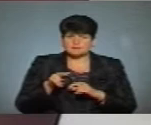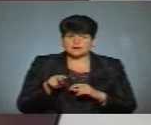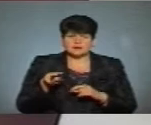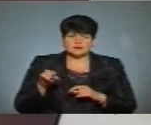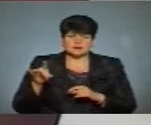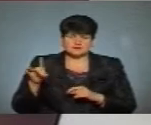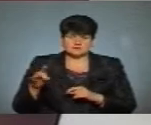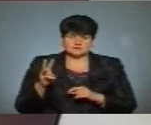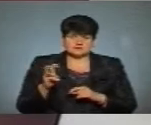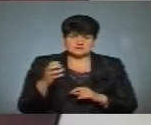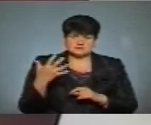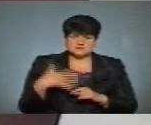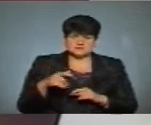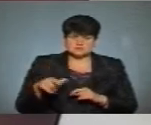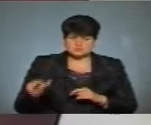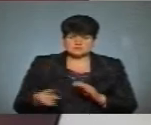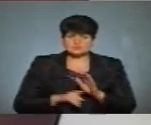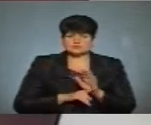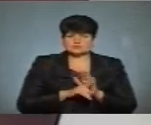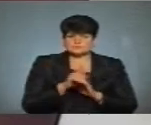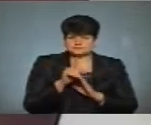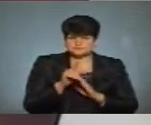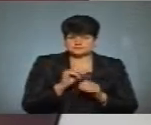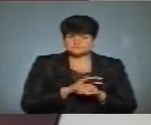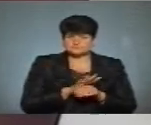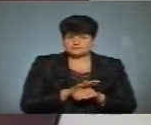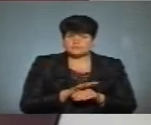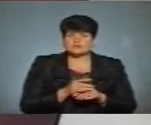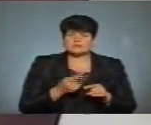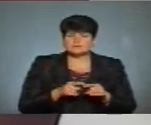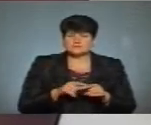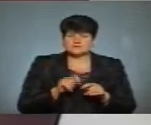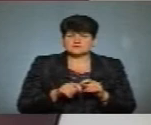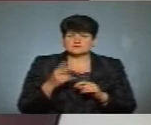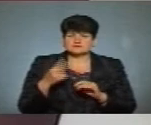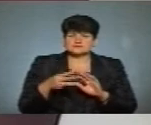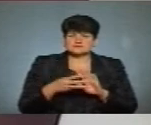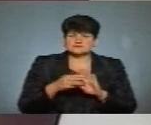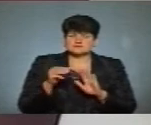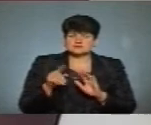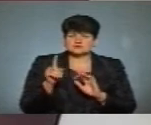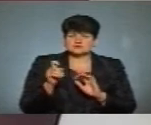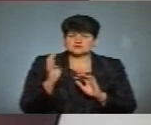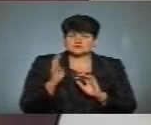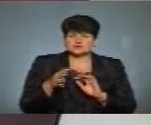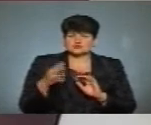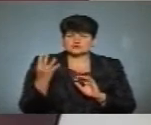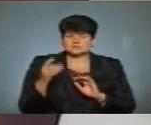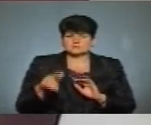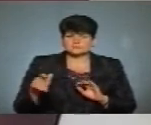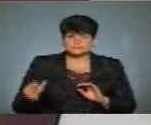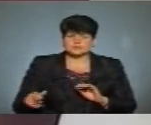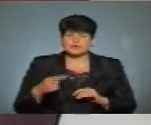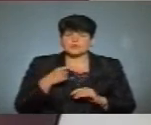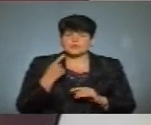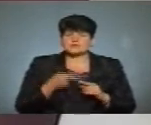полімеразно-ланцьогової реакції 350 осіб. З початку пандемії цим методом в області протестували 28 144 особи. Володимир Паничев